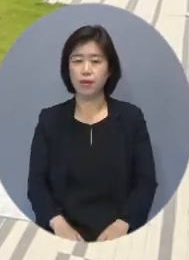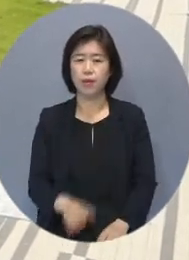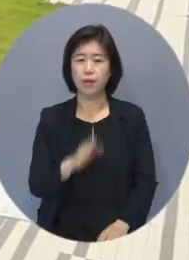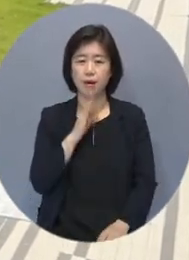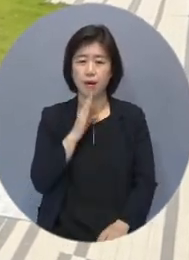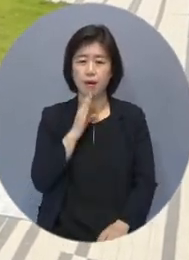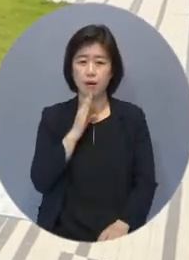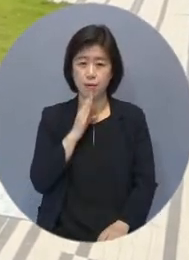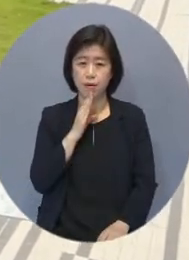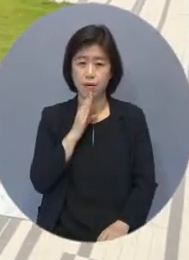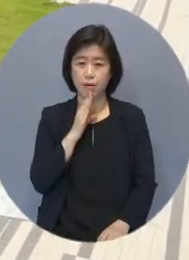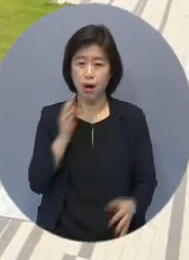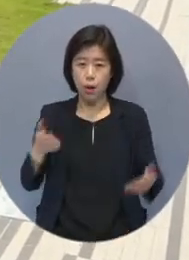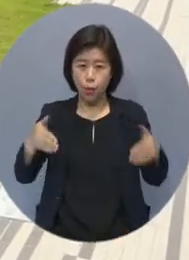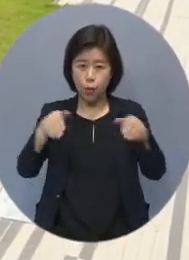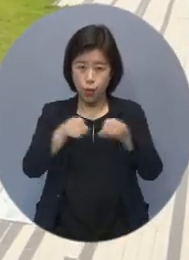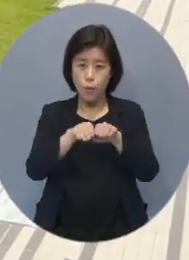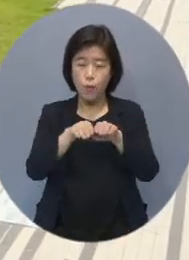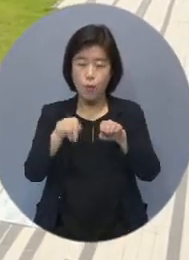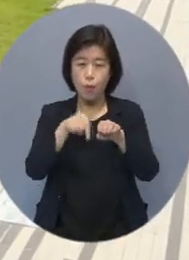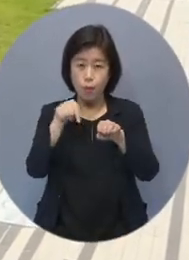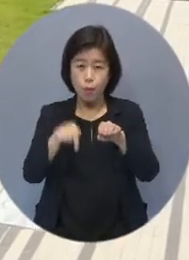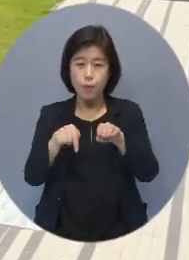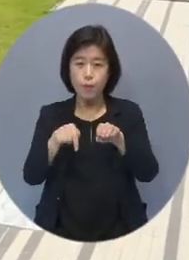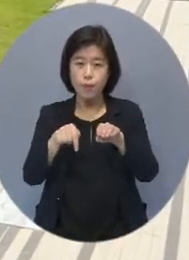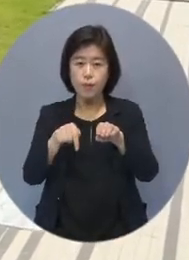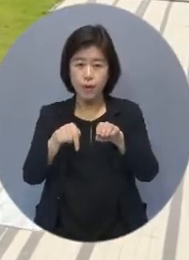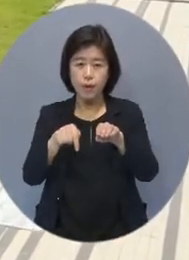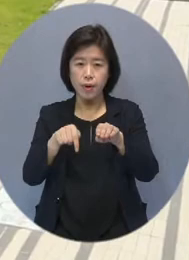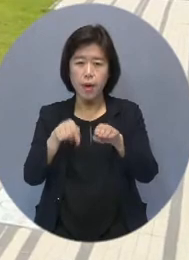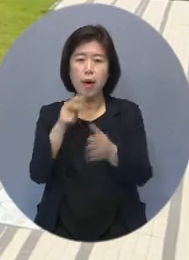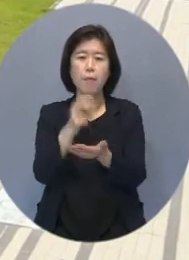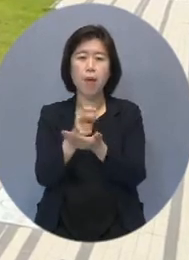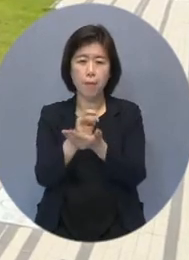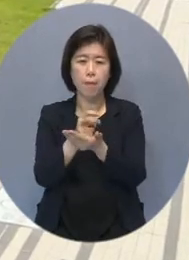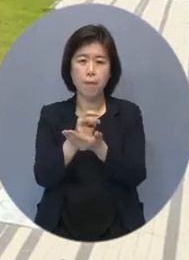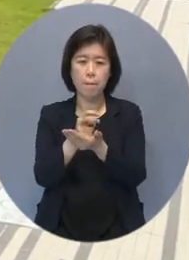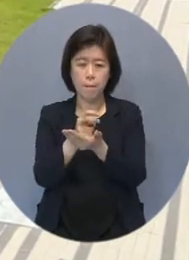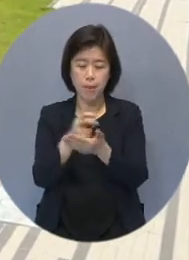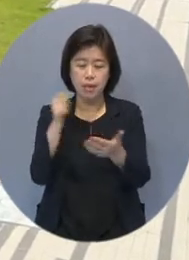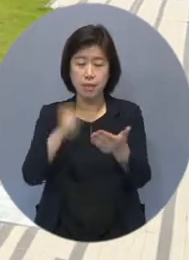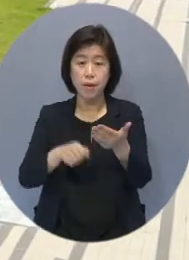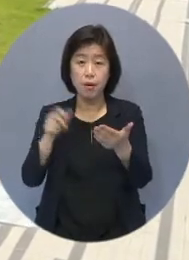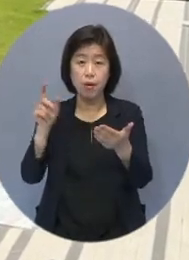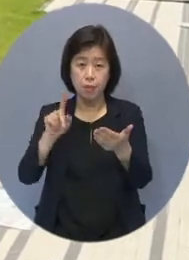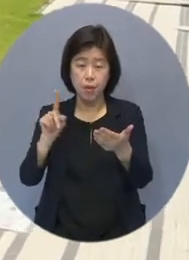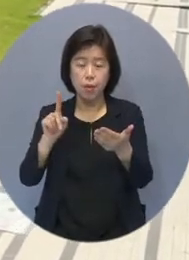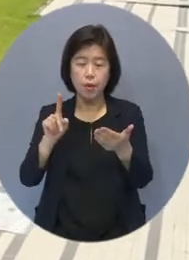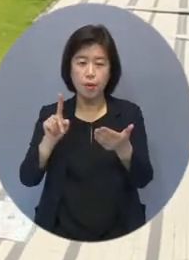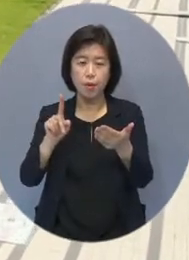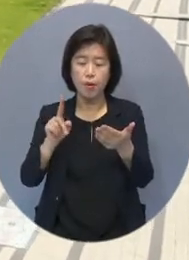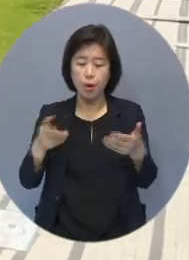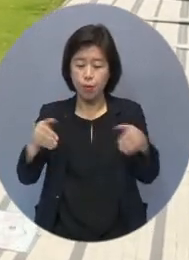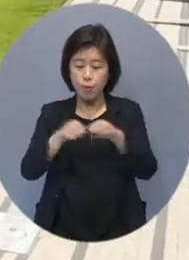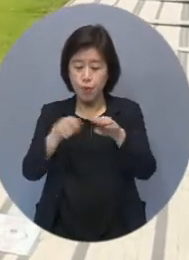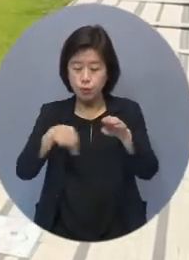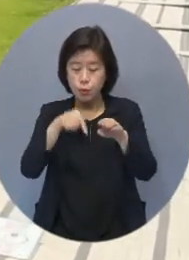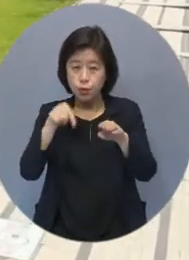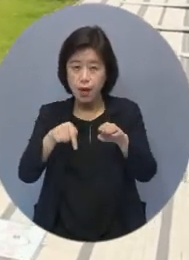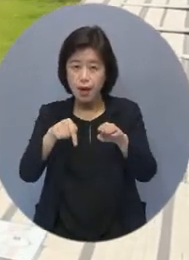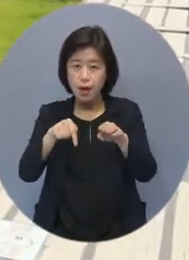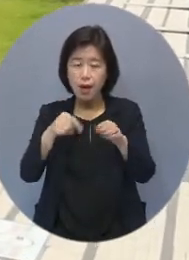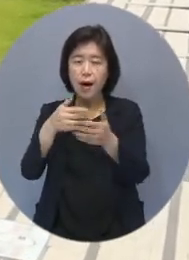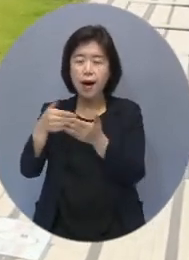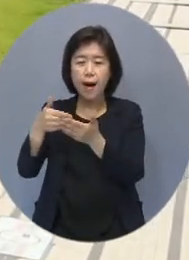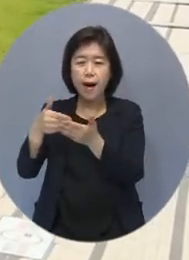안에는 그 촉지도가 의무적으로 설치가 되어 있게 되어 있어요, 법적으로. 하지만 이제 이런 야외 공간에는 그런 법조항이